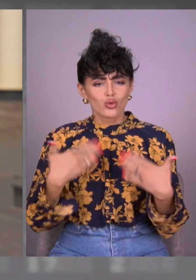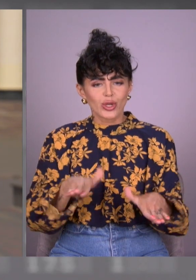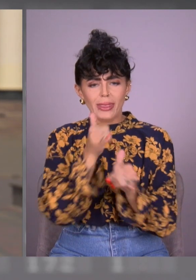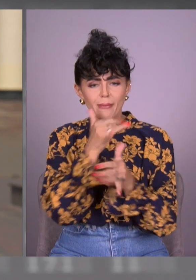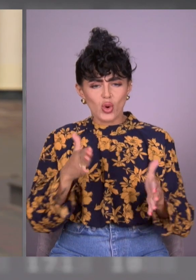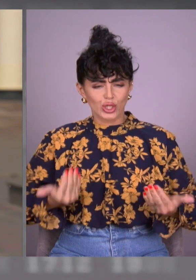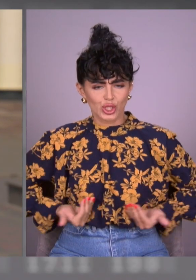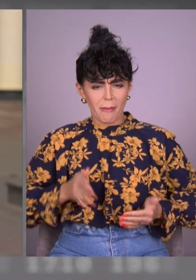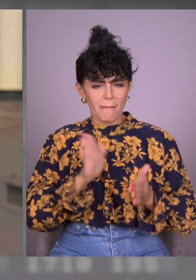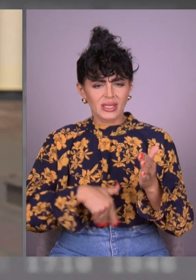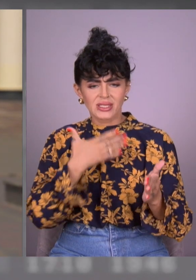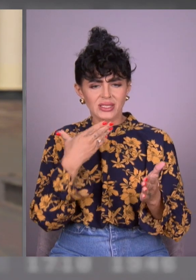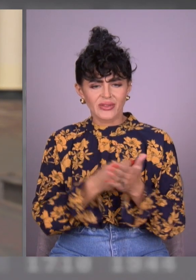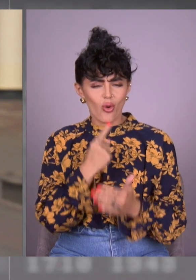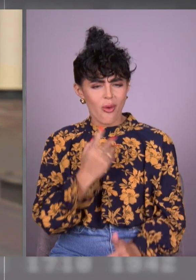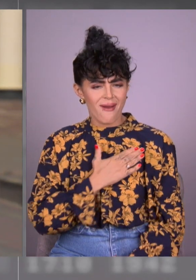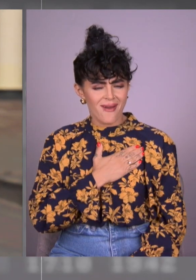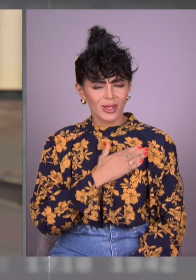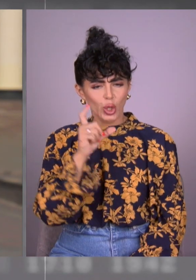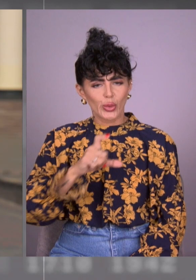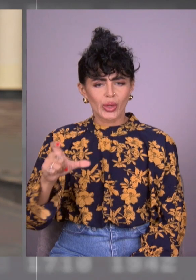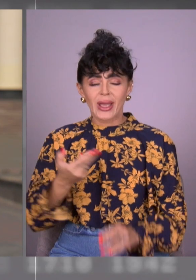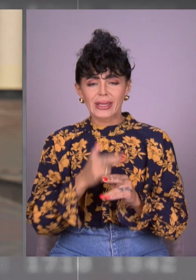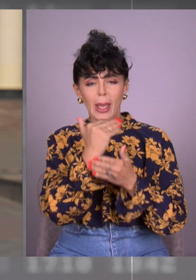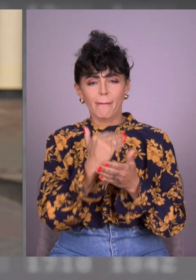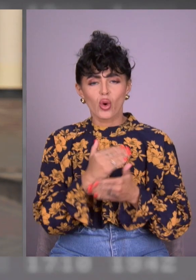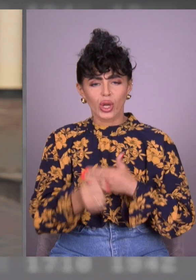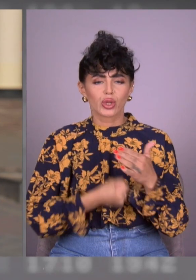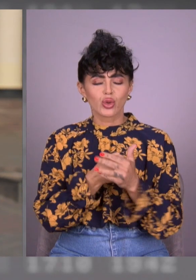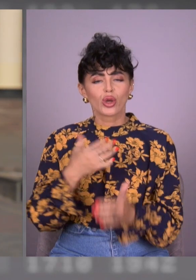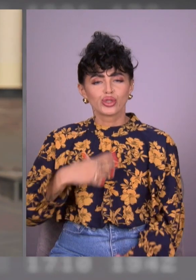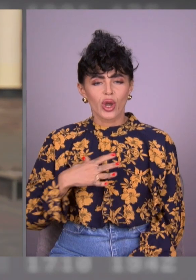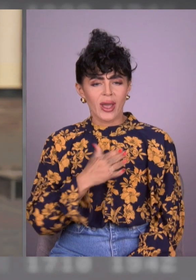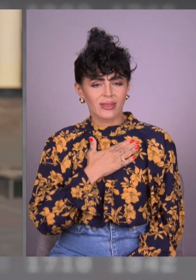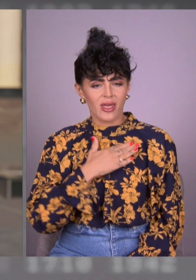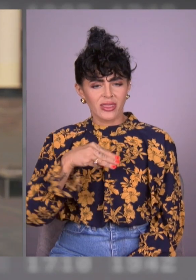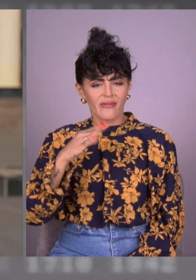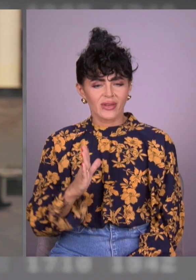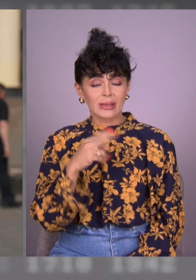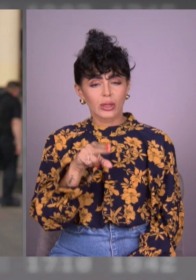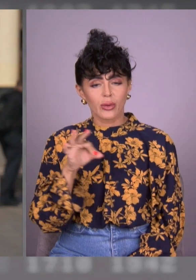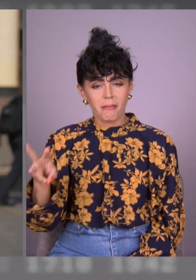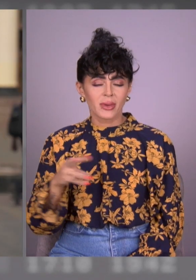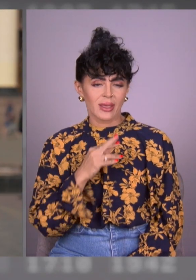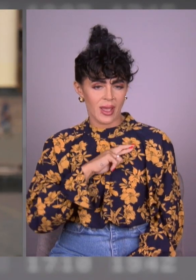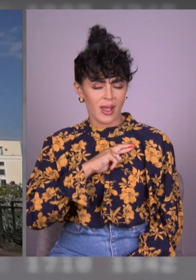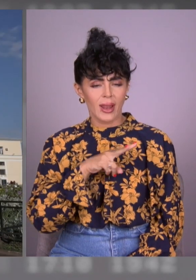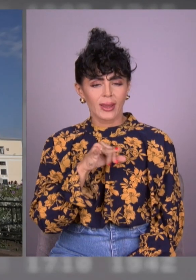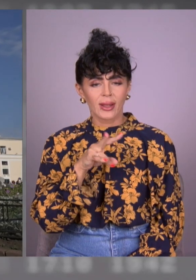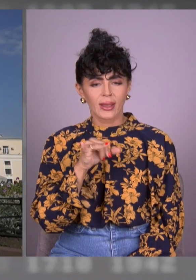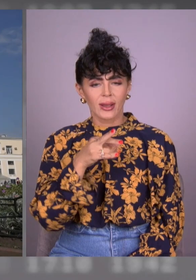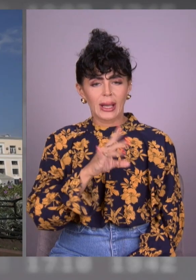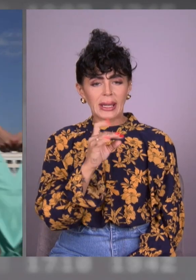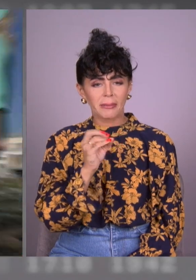жити без своїх коханих людей. Це проект «Дочекаюсь» на телеканалі «Дім». І я, Лілія Ребрик. Час